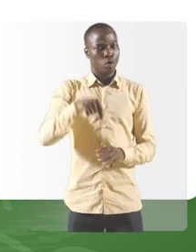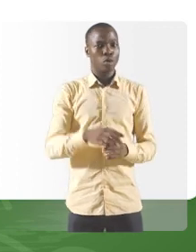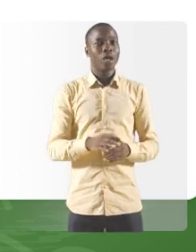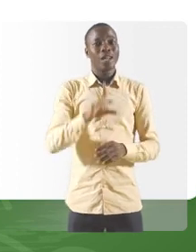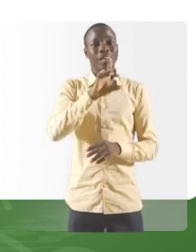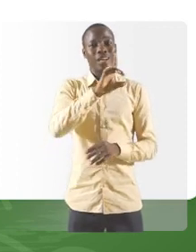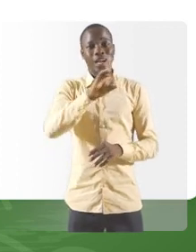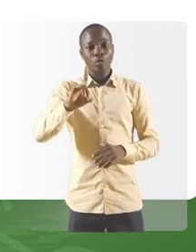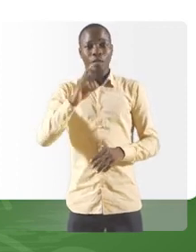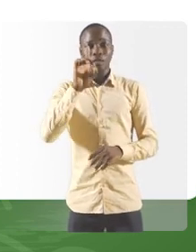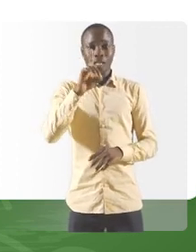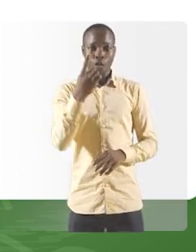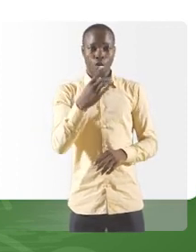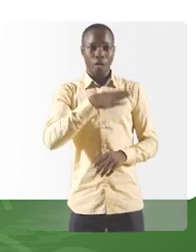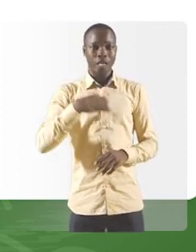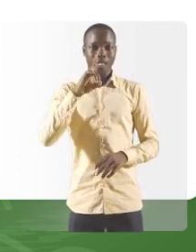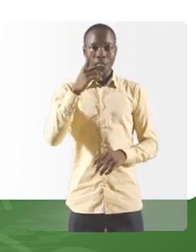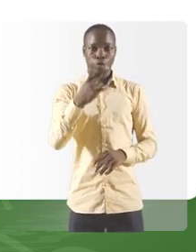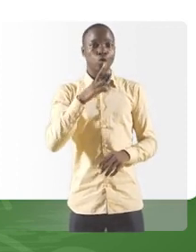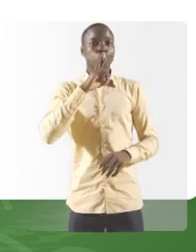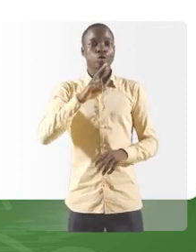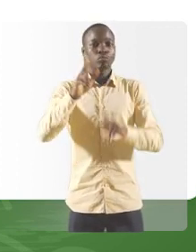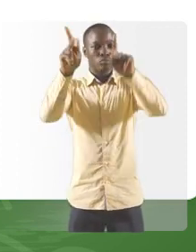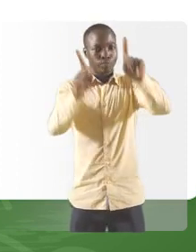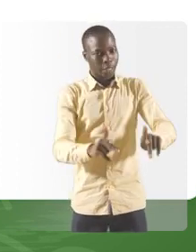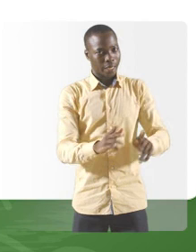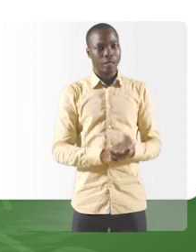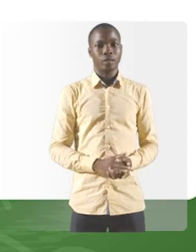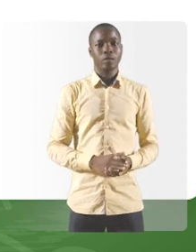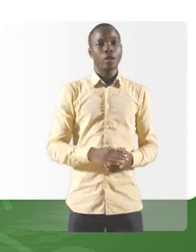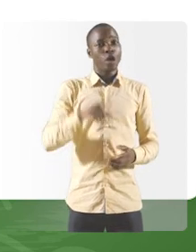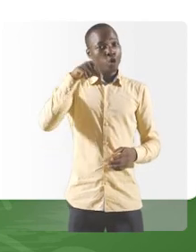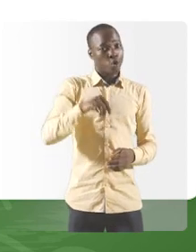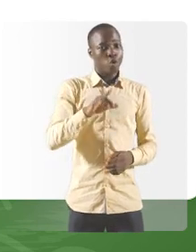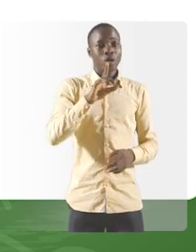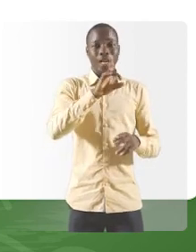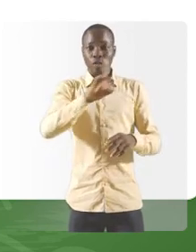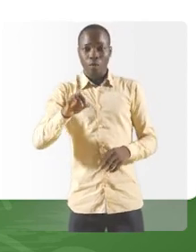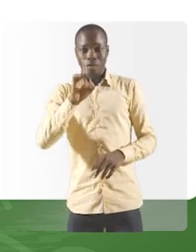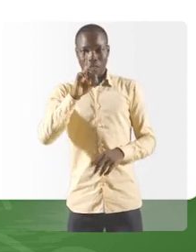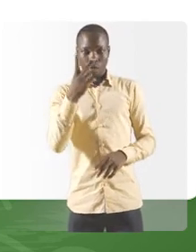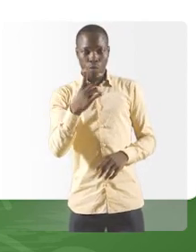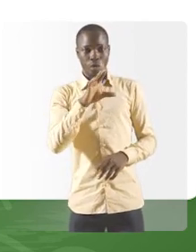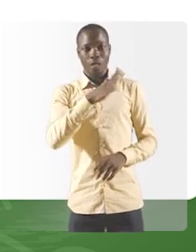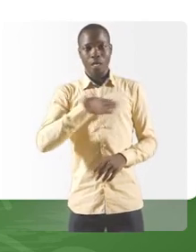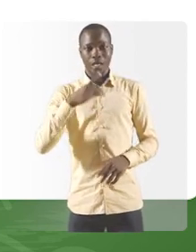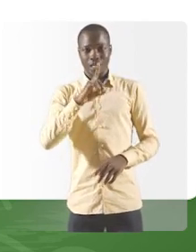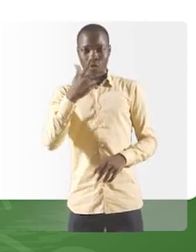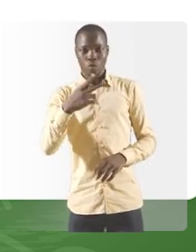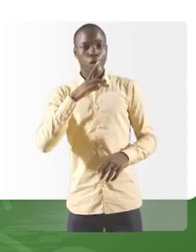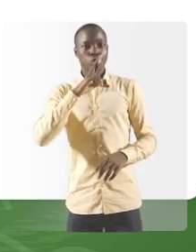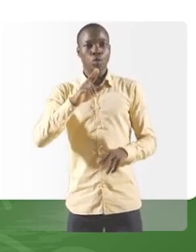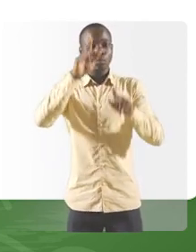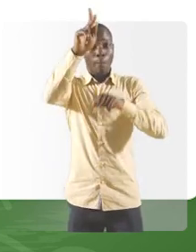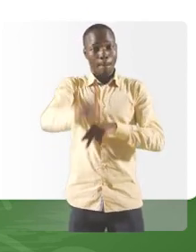D1 et la droite D2 sont parallèles, que la droite D2 et D3 sont